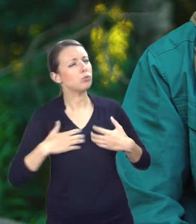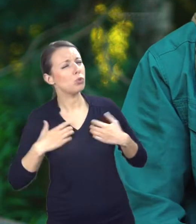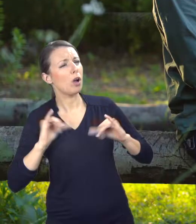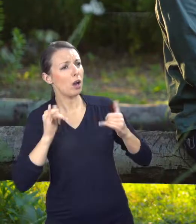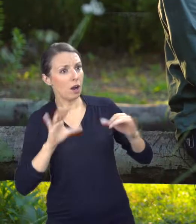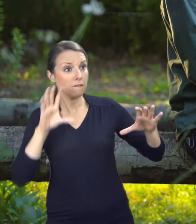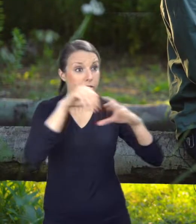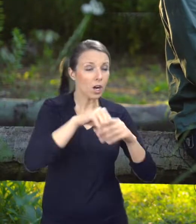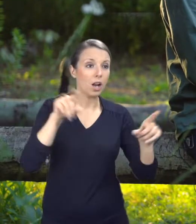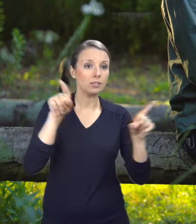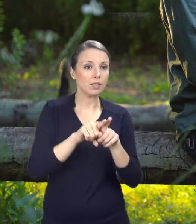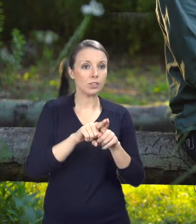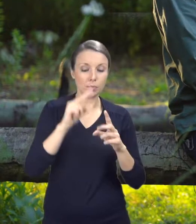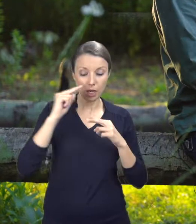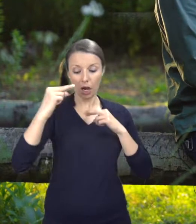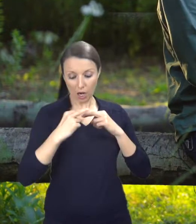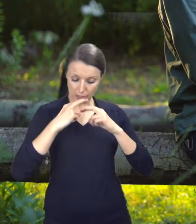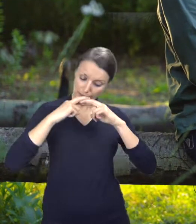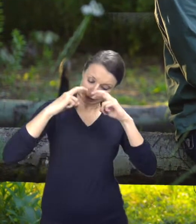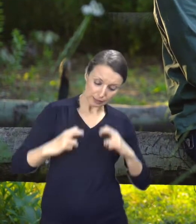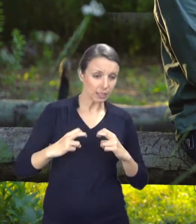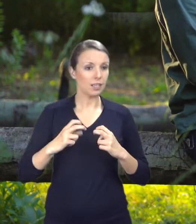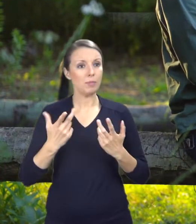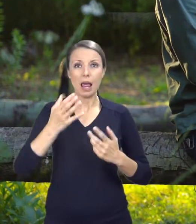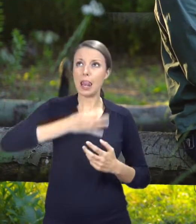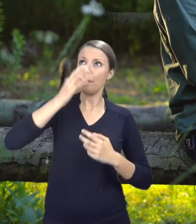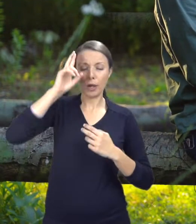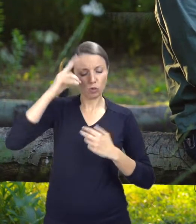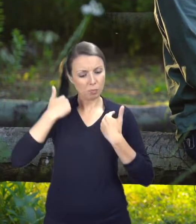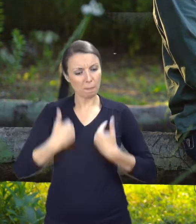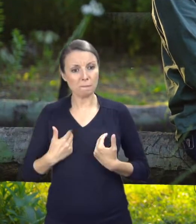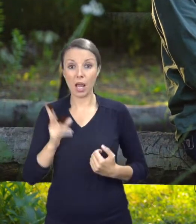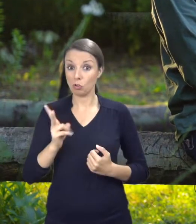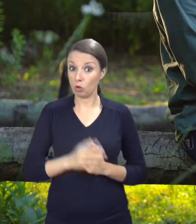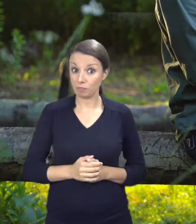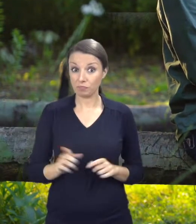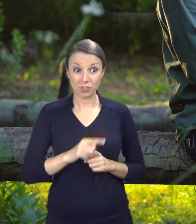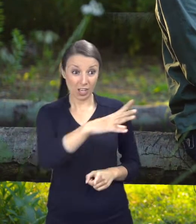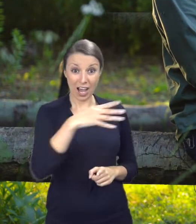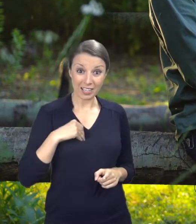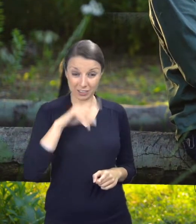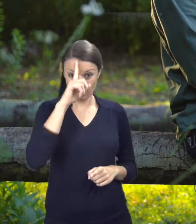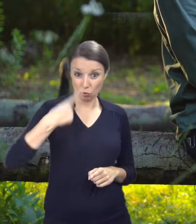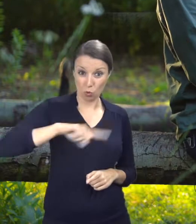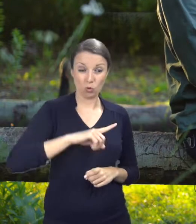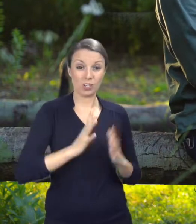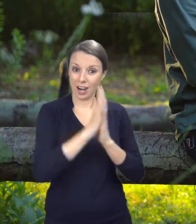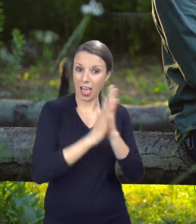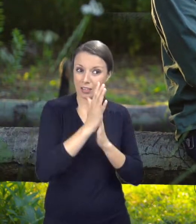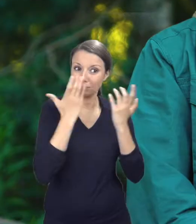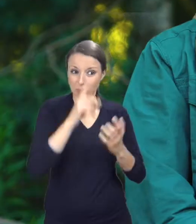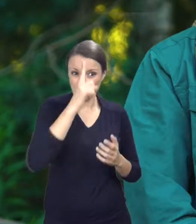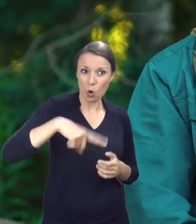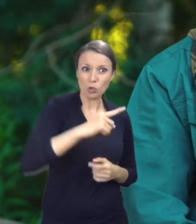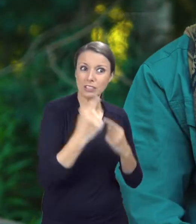siebie samych. Ja zabierając ludzi do lasu, chciałbym im dać taką namiastkę sytuacji kryzysowej, żeby oni sami byli w stanie sprawdzić się, jak oni